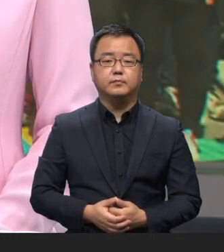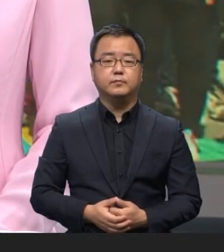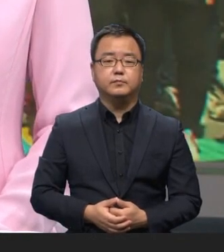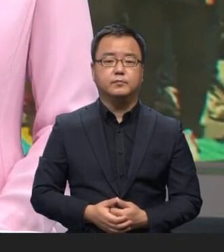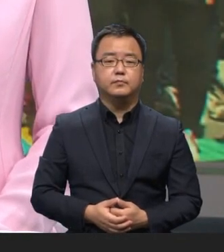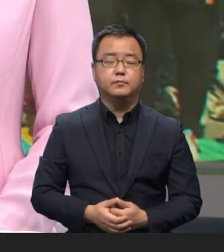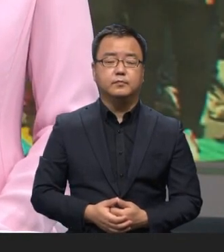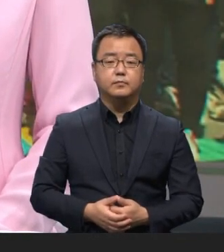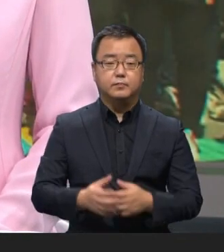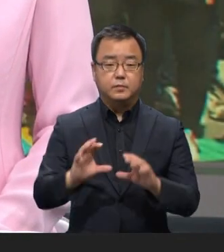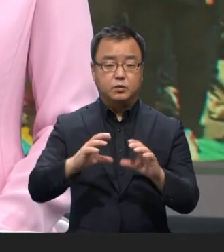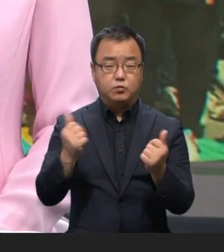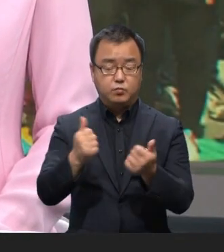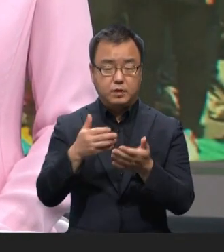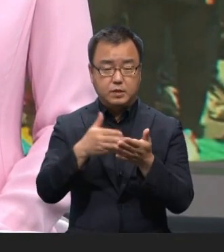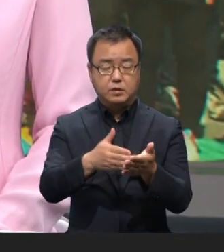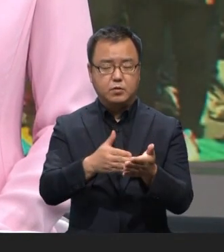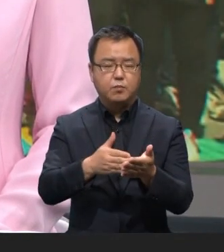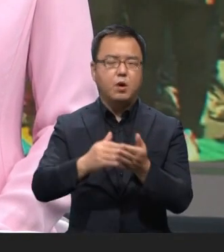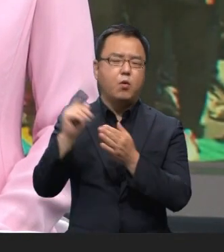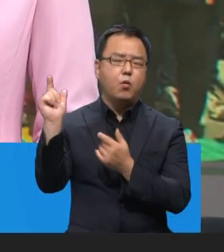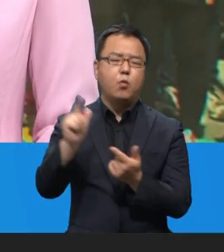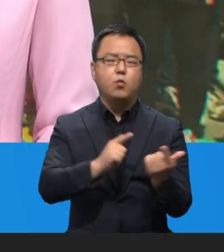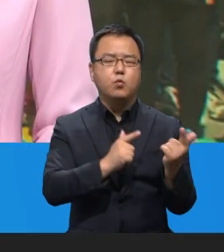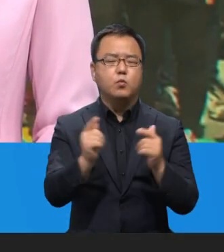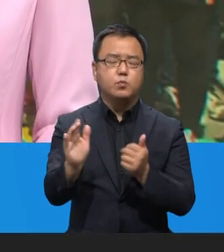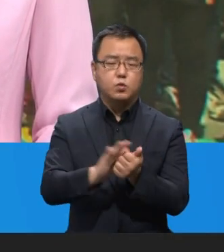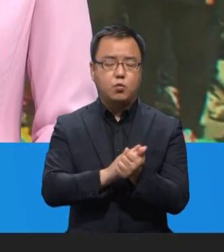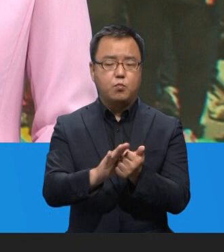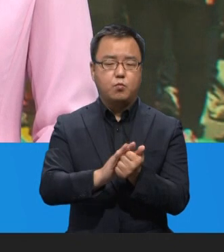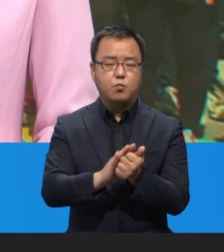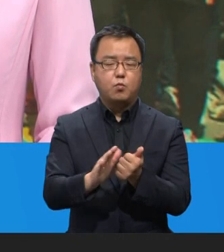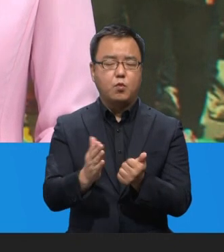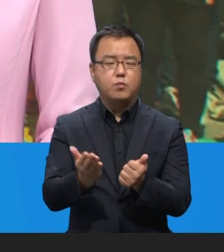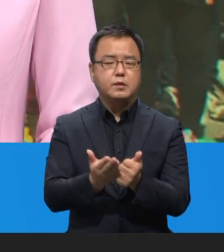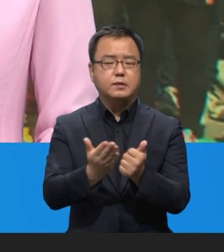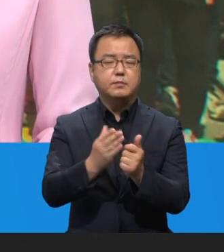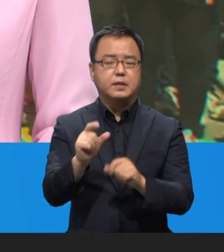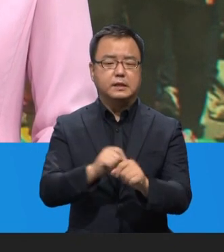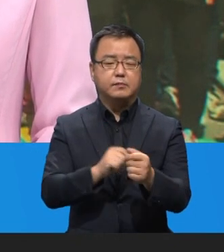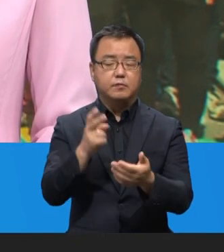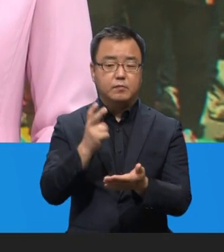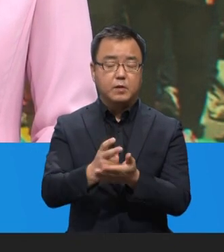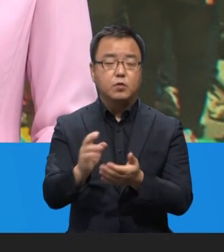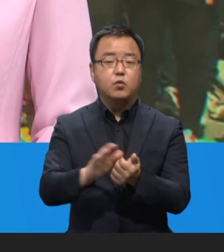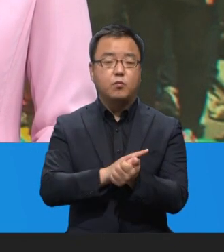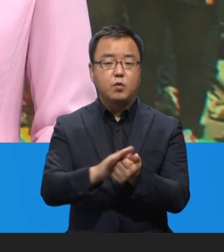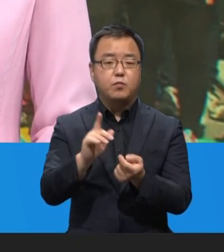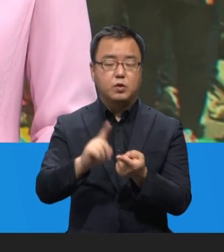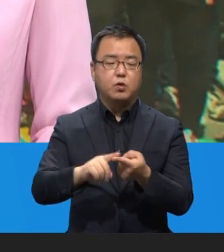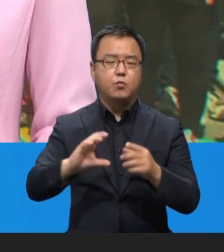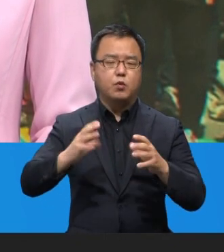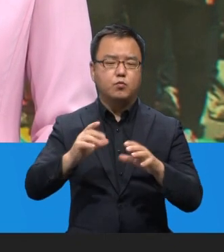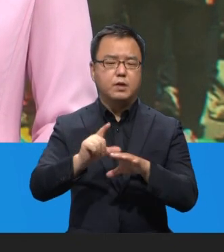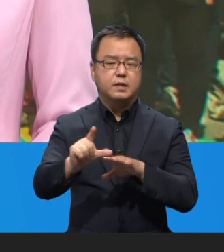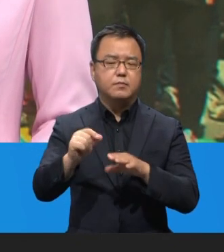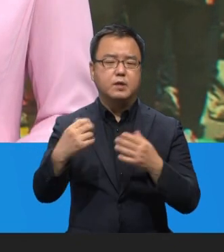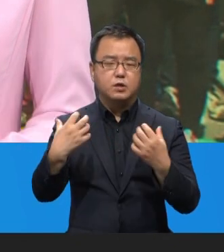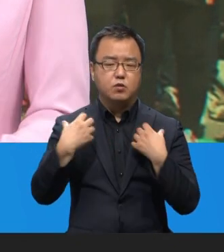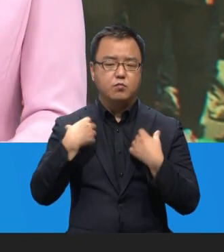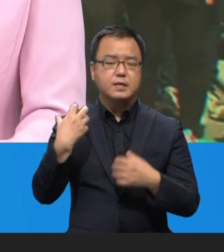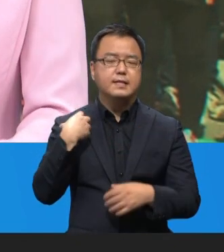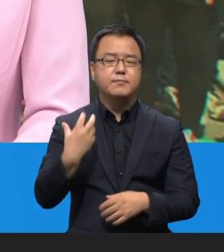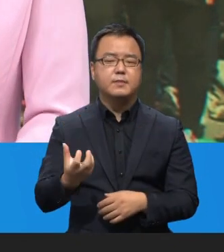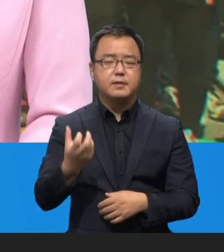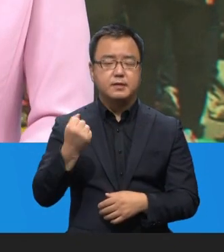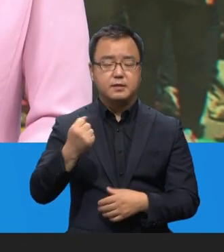4 국회에 제출된 온종일 돌봄 특별법 안에는 돌봄을 국가와 지자체가 책임진다 는 표현이 들어 있습니다 4